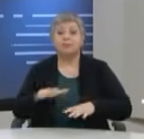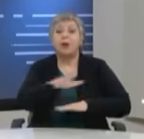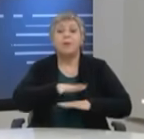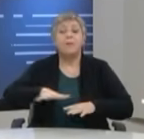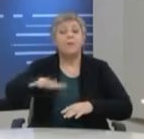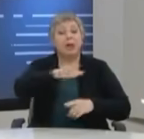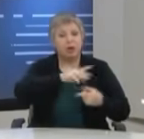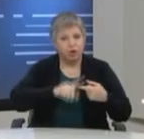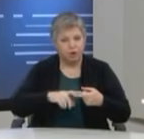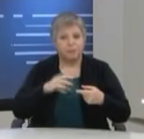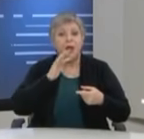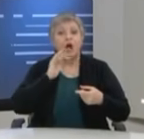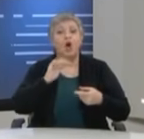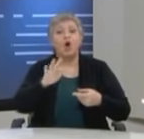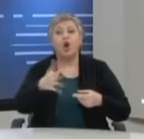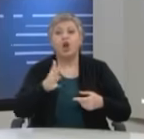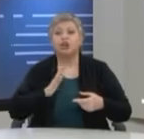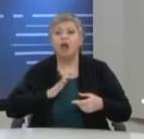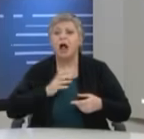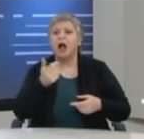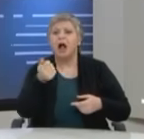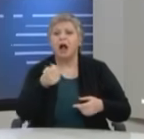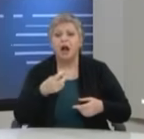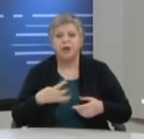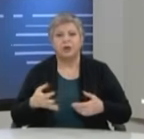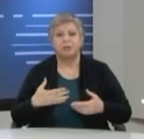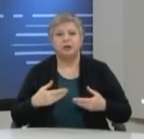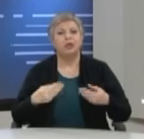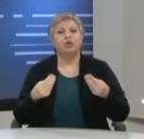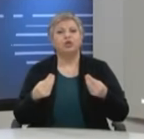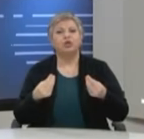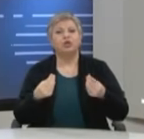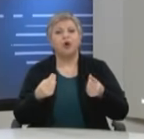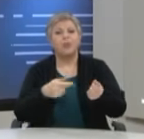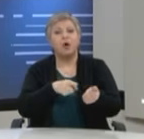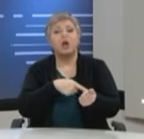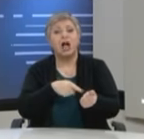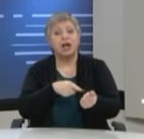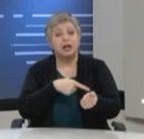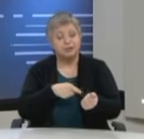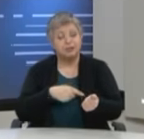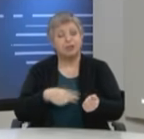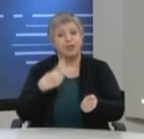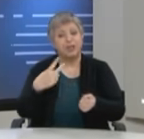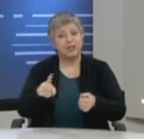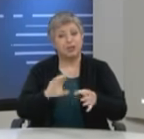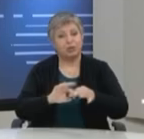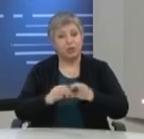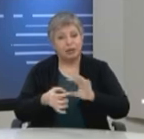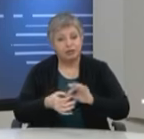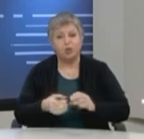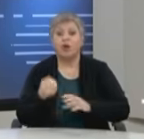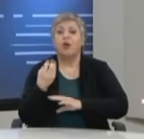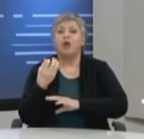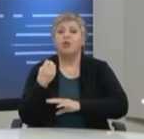γλώσσα, ο πληθυσμός και τα χαρακτηριστικά τους. με τη δική τους ιστορία, πολιτισμό και